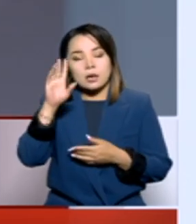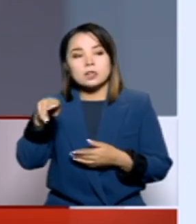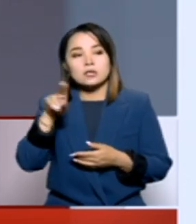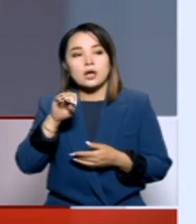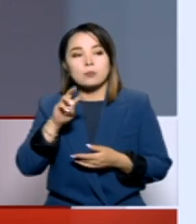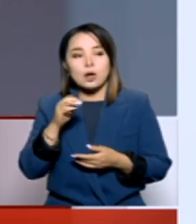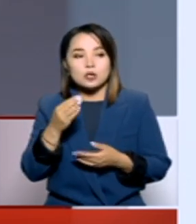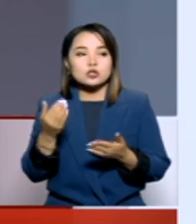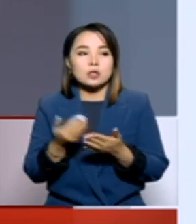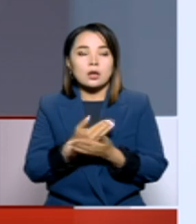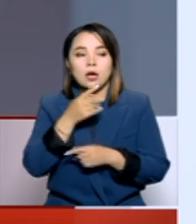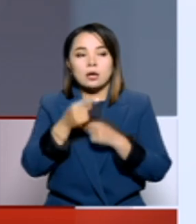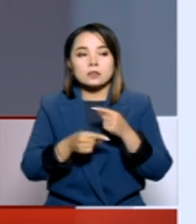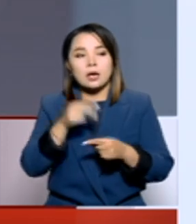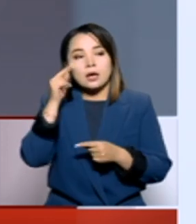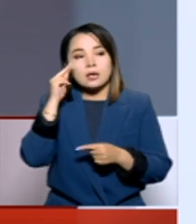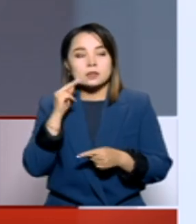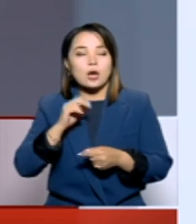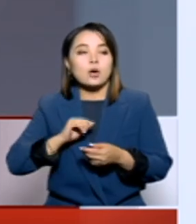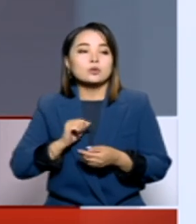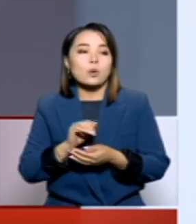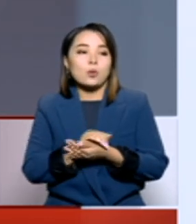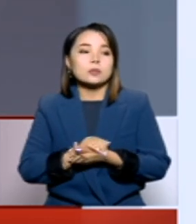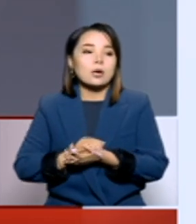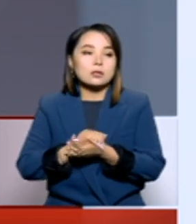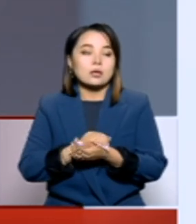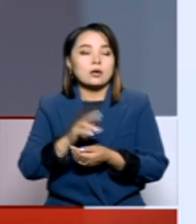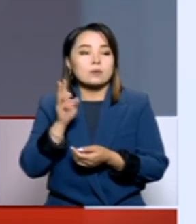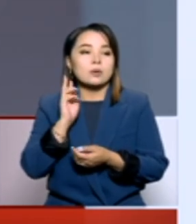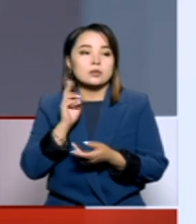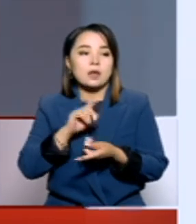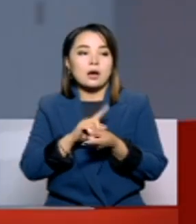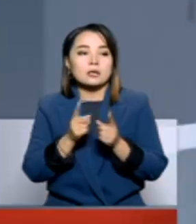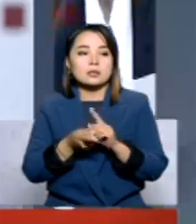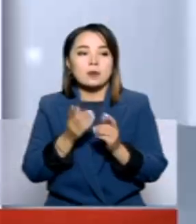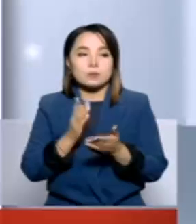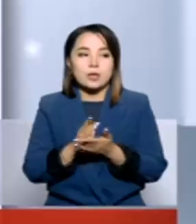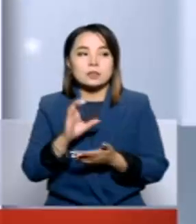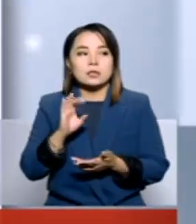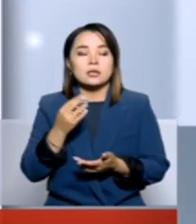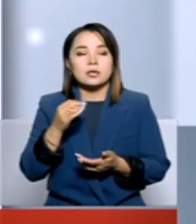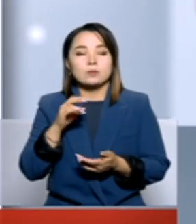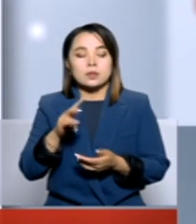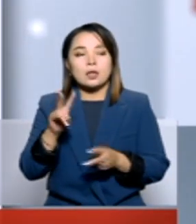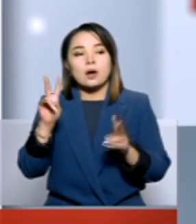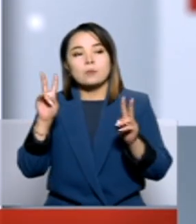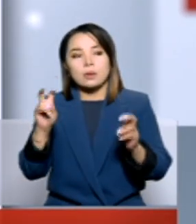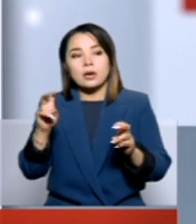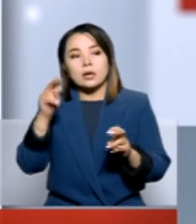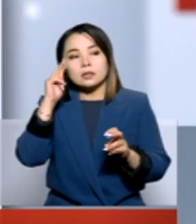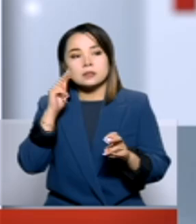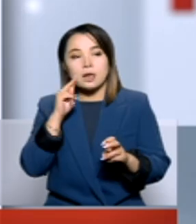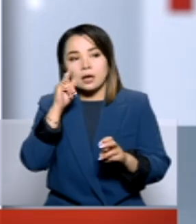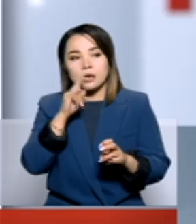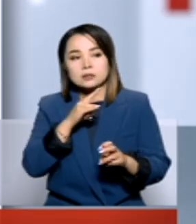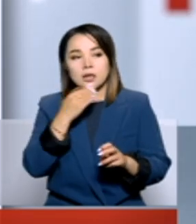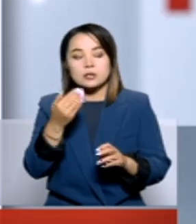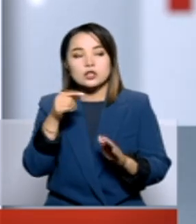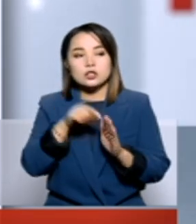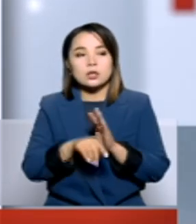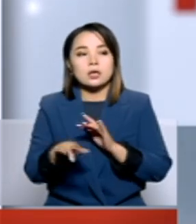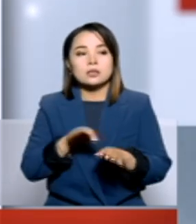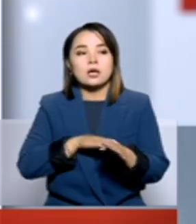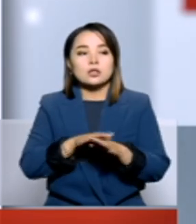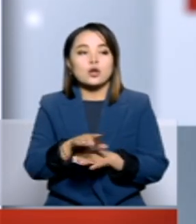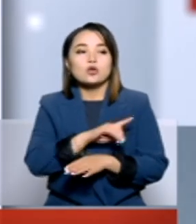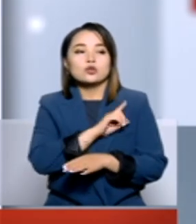Димаш жаңа дәуірдегі Қытай-Қазақстан достығының елшілеріне айналды. Си Цзиньпин мақаласында Қытай Қазақстанның ішкісіне